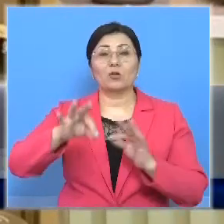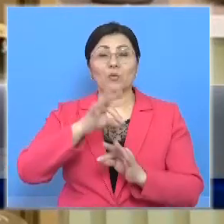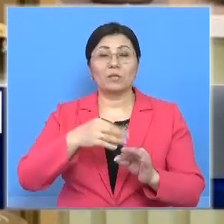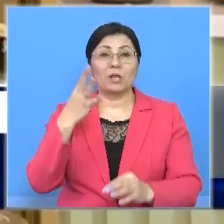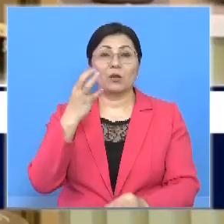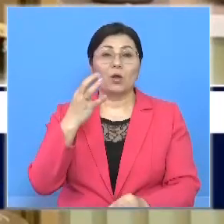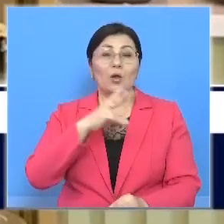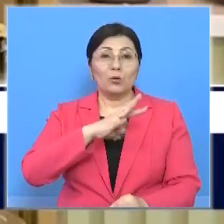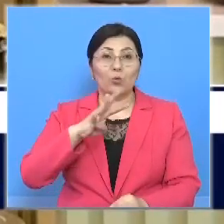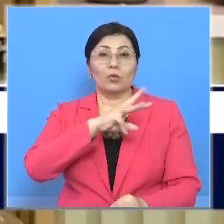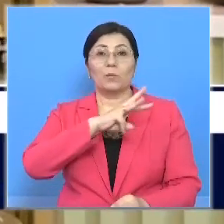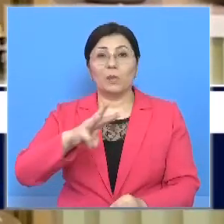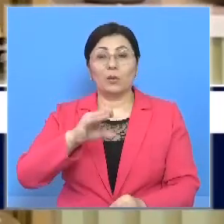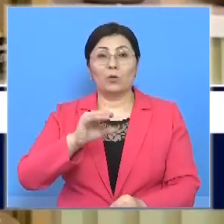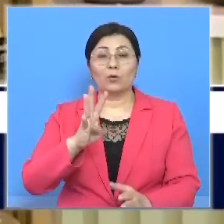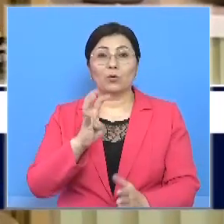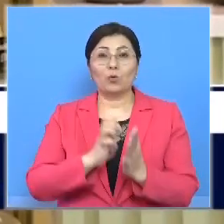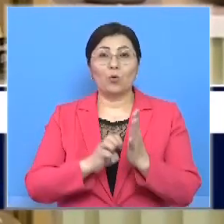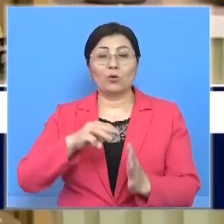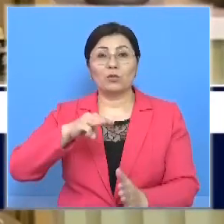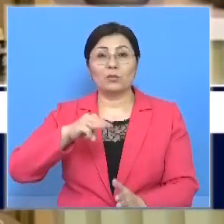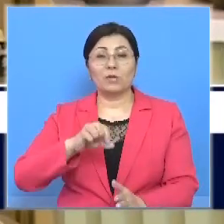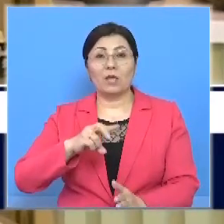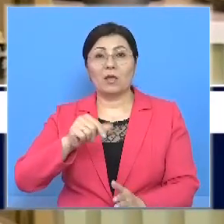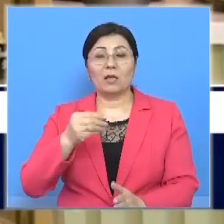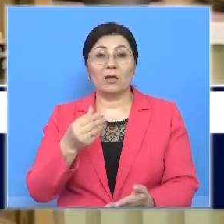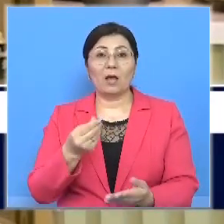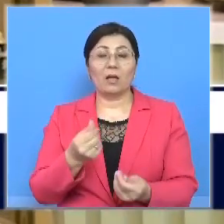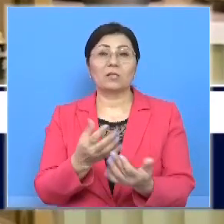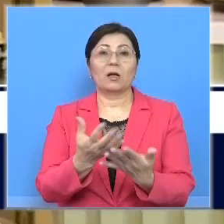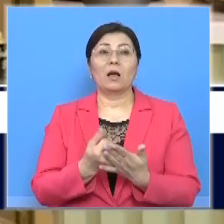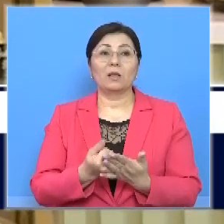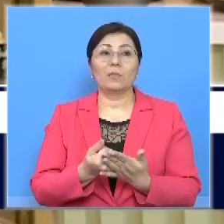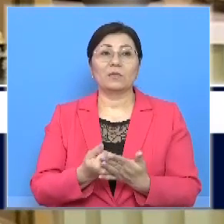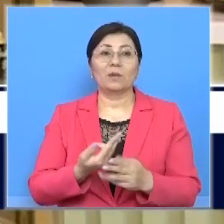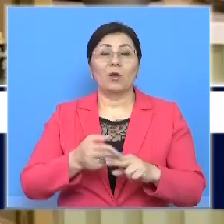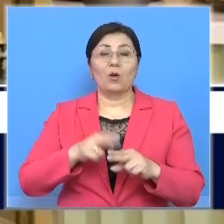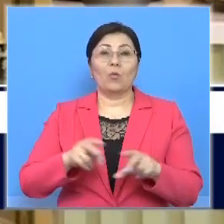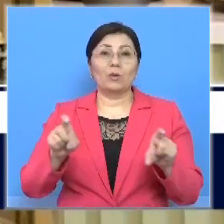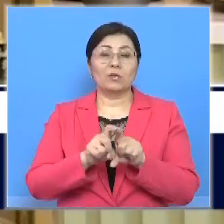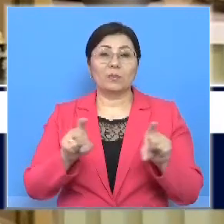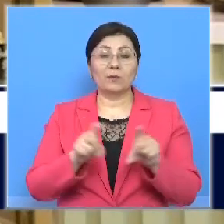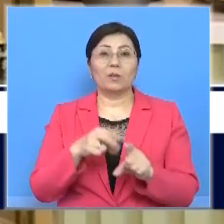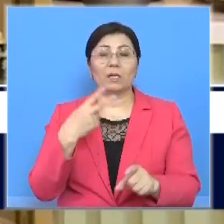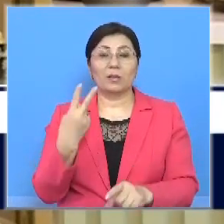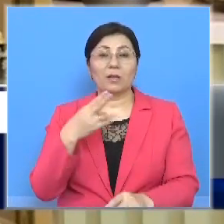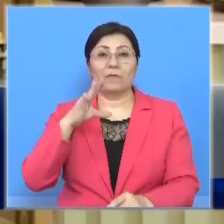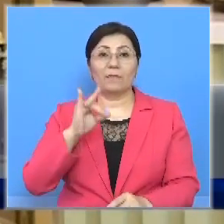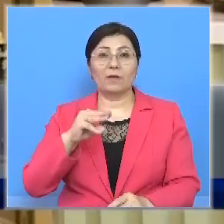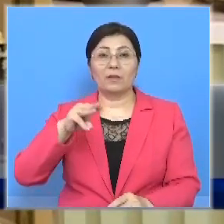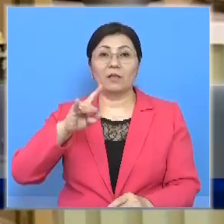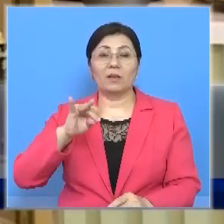миллион 900-ге менде қазіргі алғаным осы точкіде қазір 2 витринам бар.